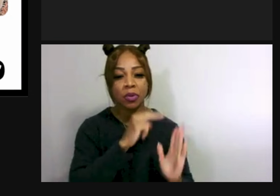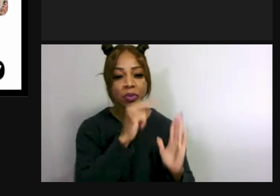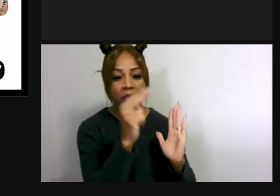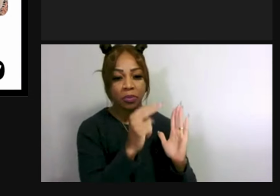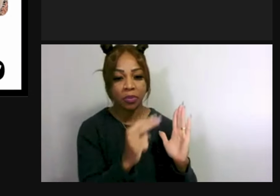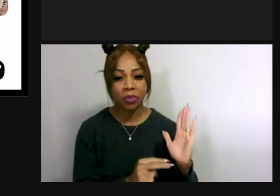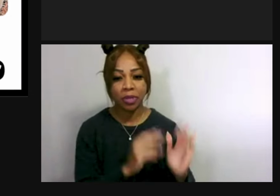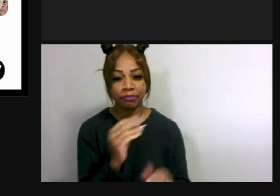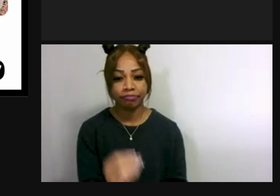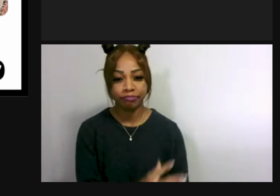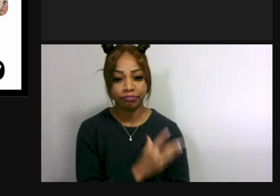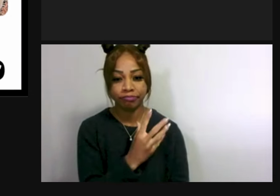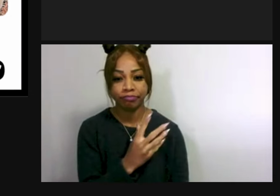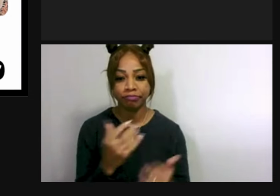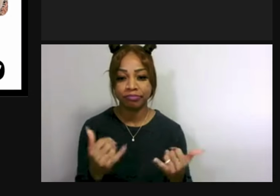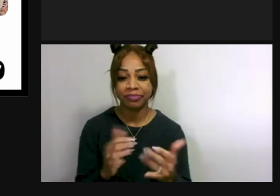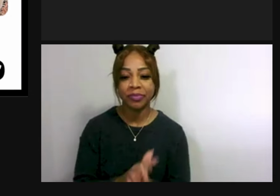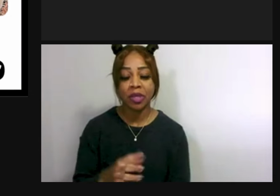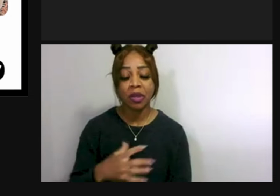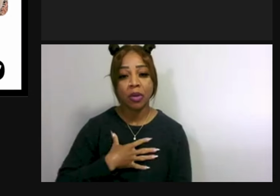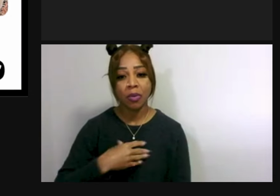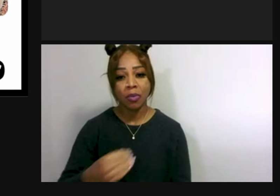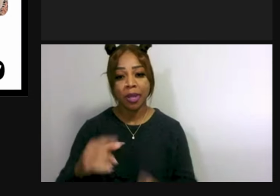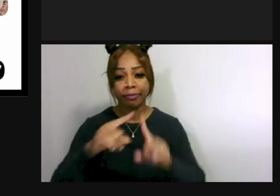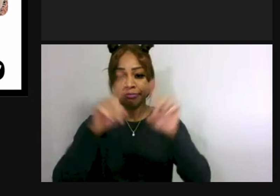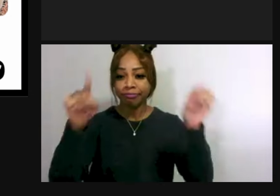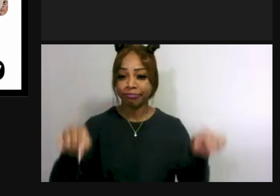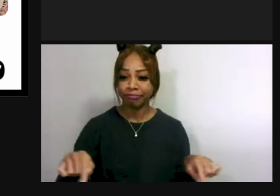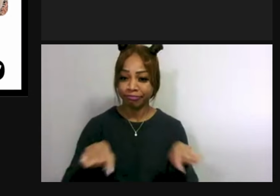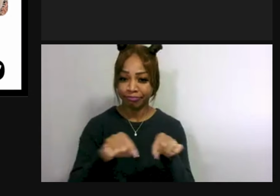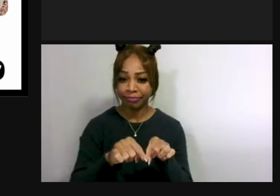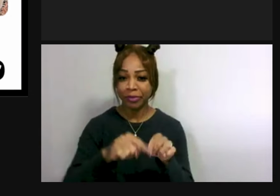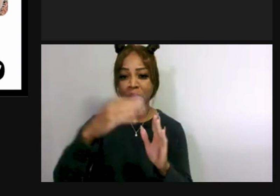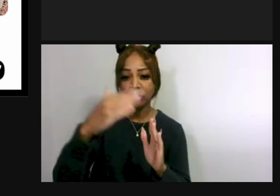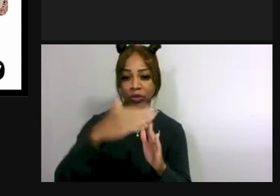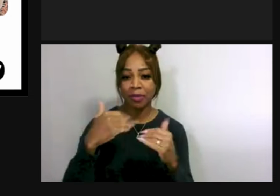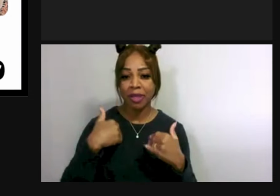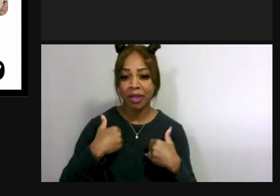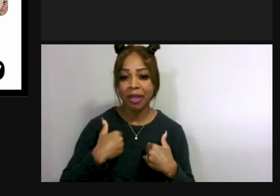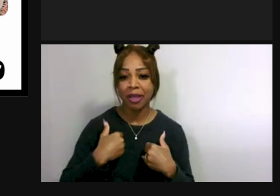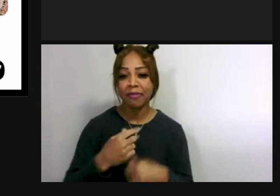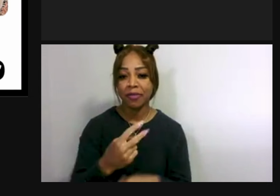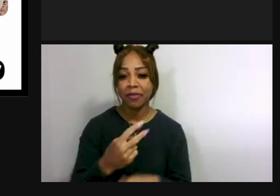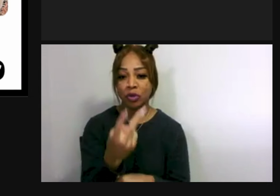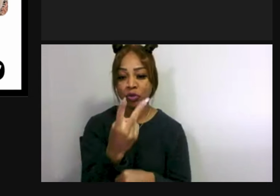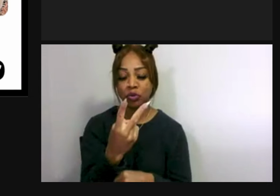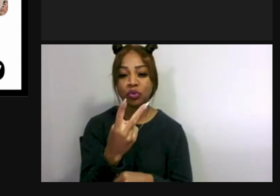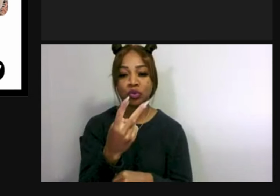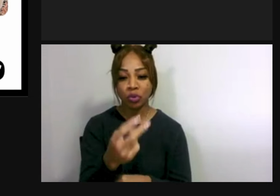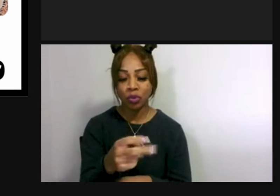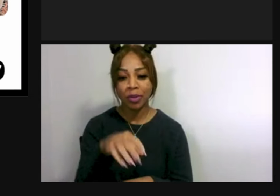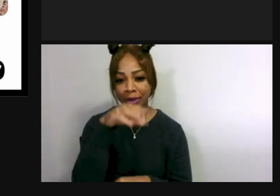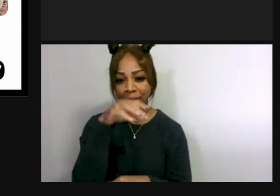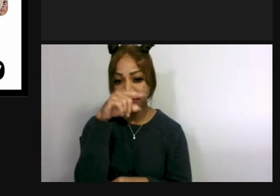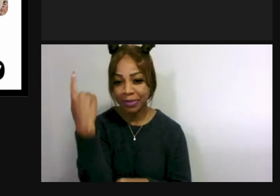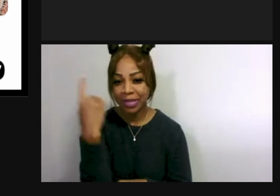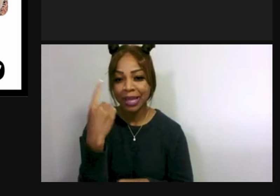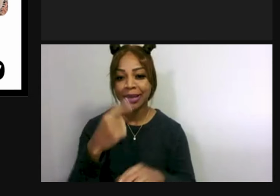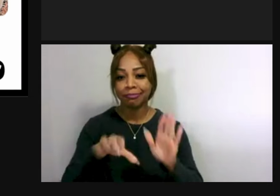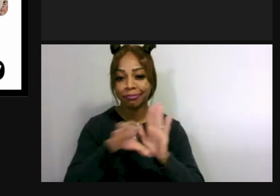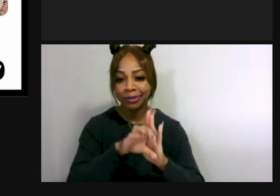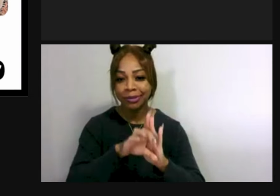Maintenant, je vais lire la diapositive qui est à l'écran.'est une diapositive avec un fond blanc, avec deux icônes en noir.